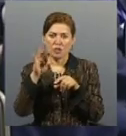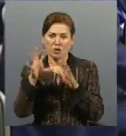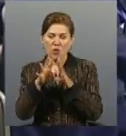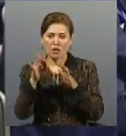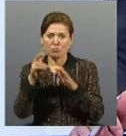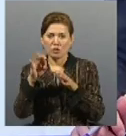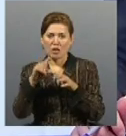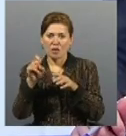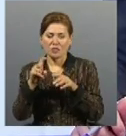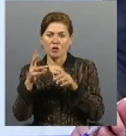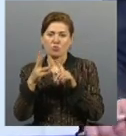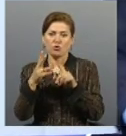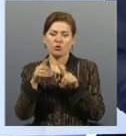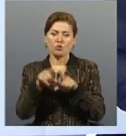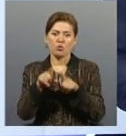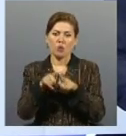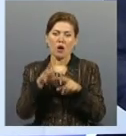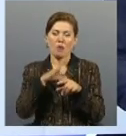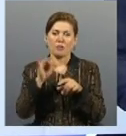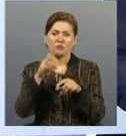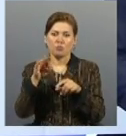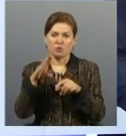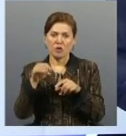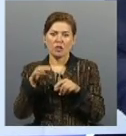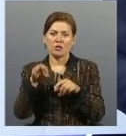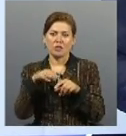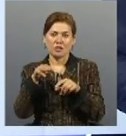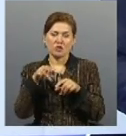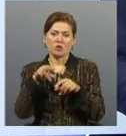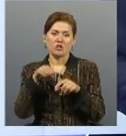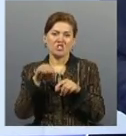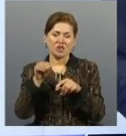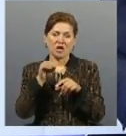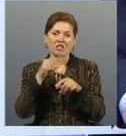Қазмұнайгаз, ал үшінші толқында Қазпошта және ХТЖ жекеменшікке берілмек.